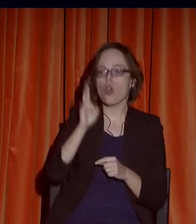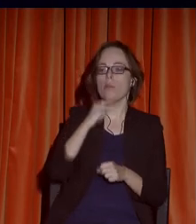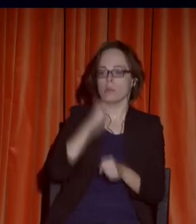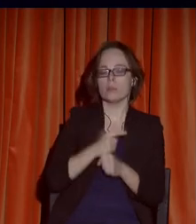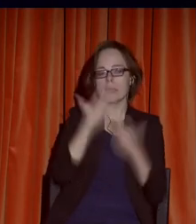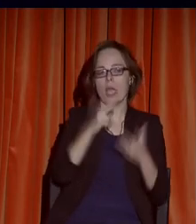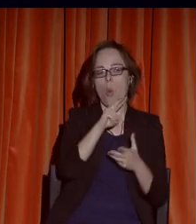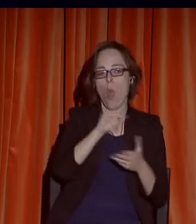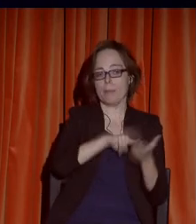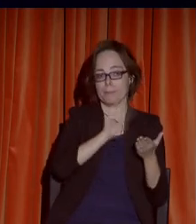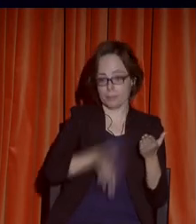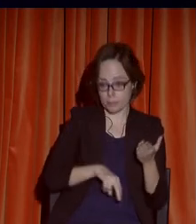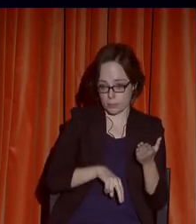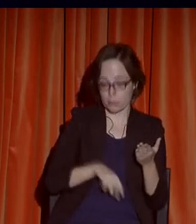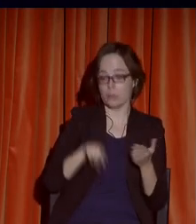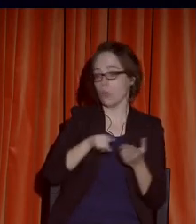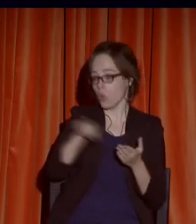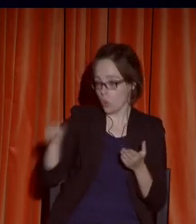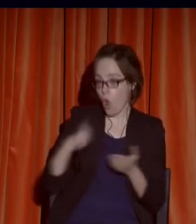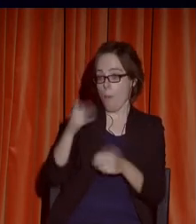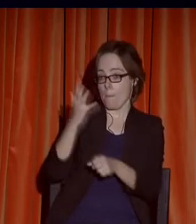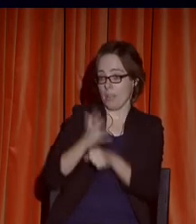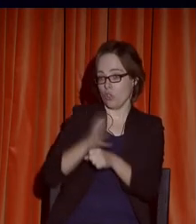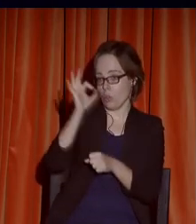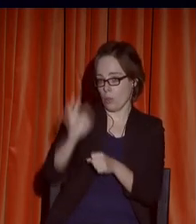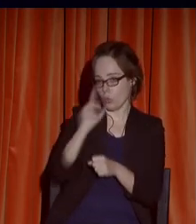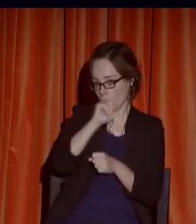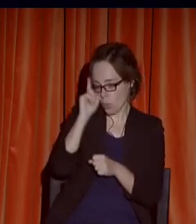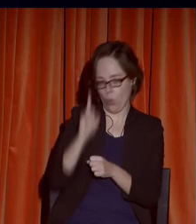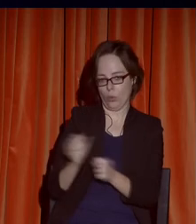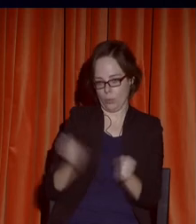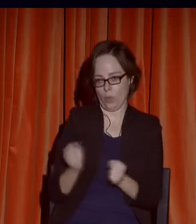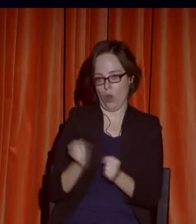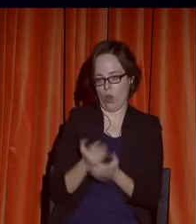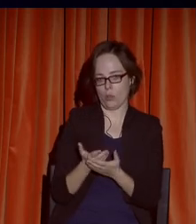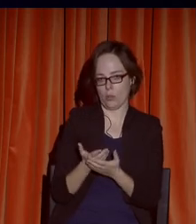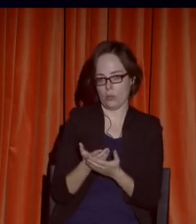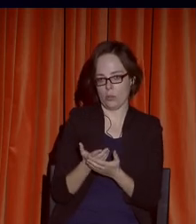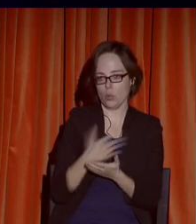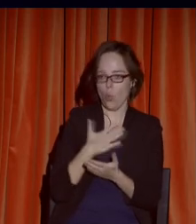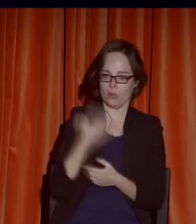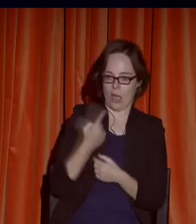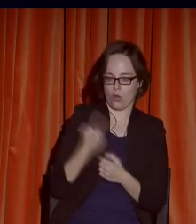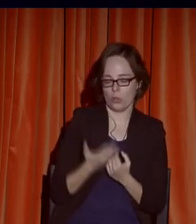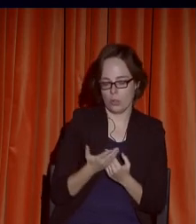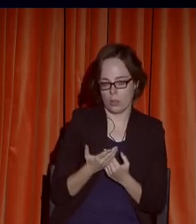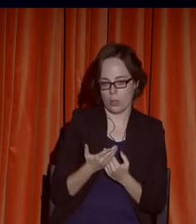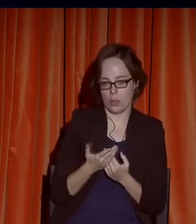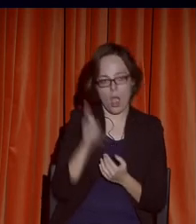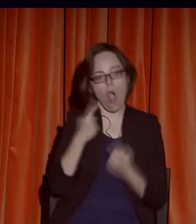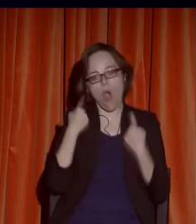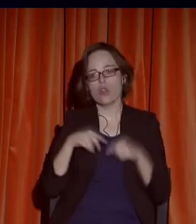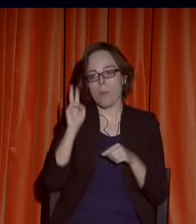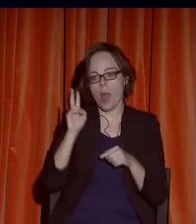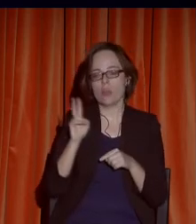spośród tych ludzi prawie 55% ludzi czuło się zagrożonych, a wśród tych,